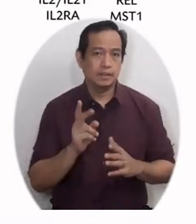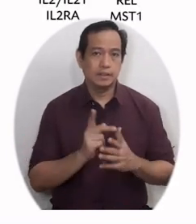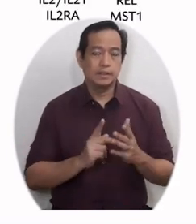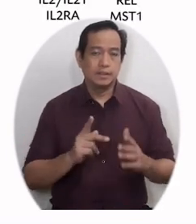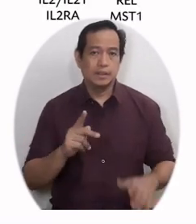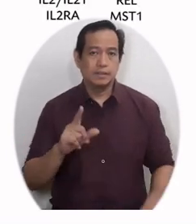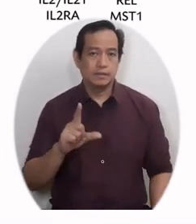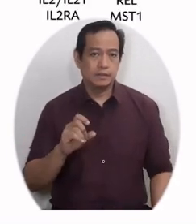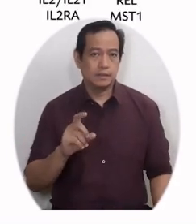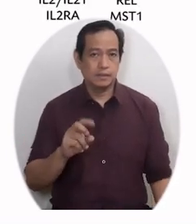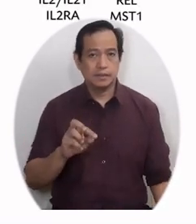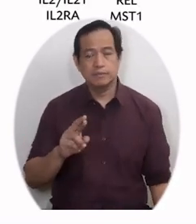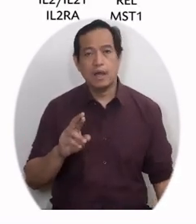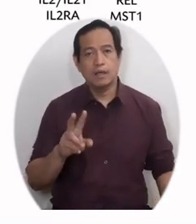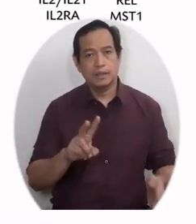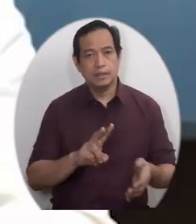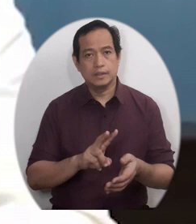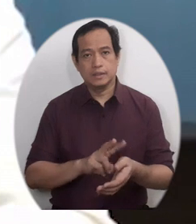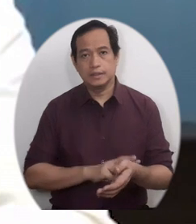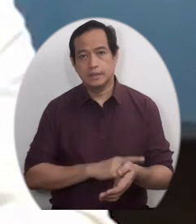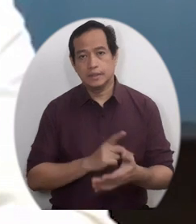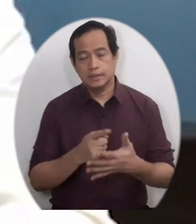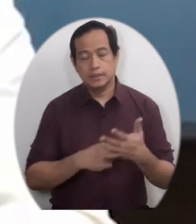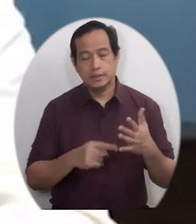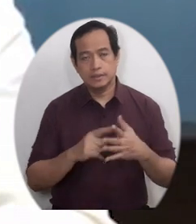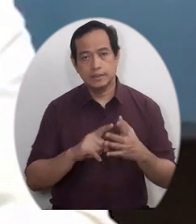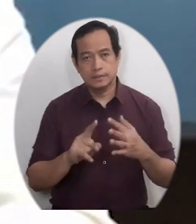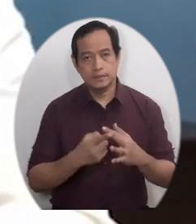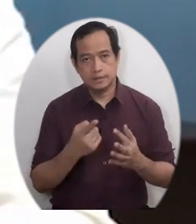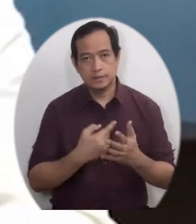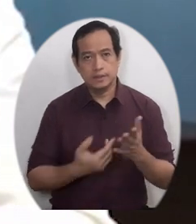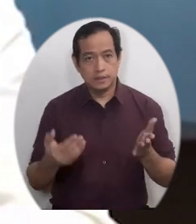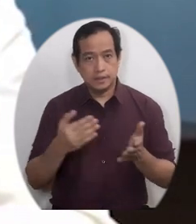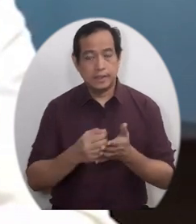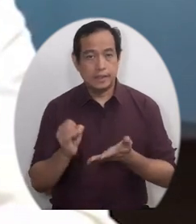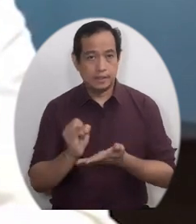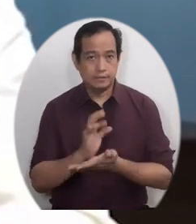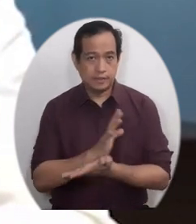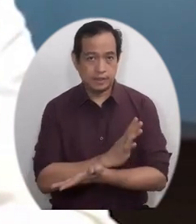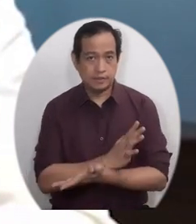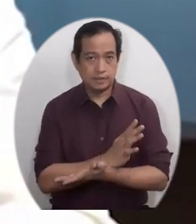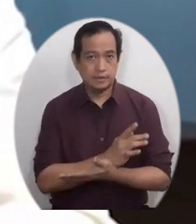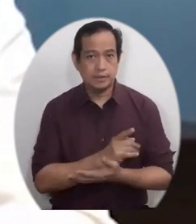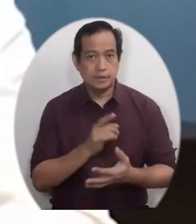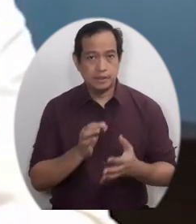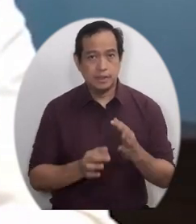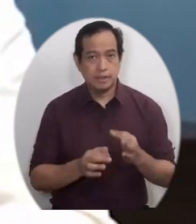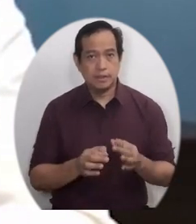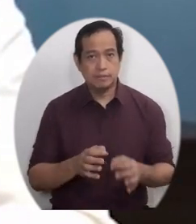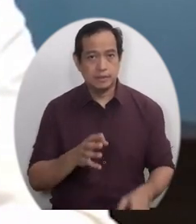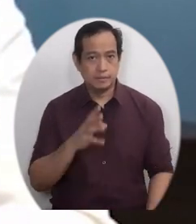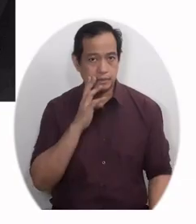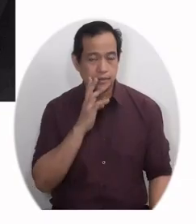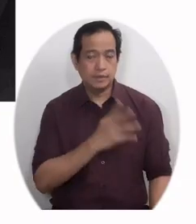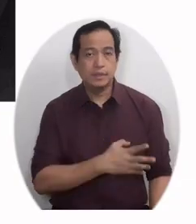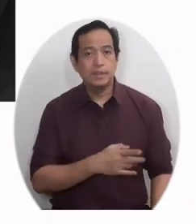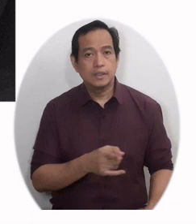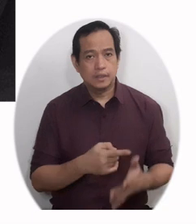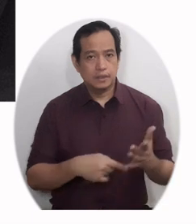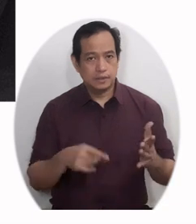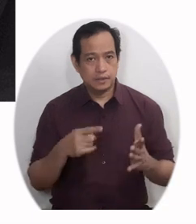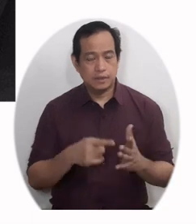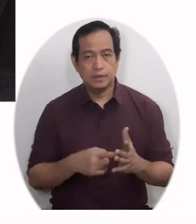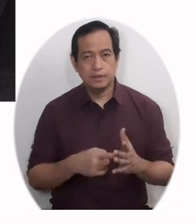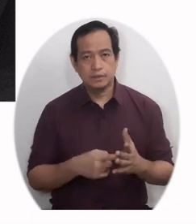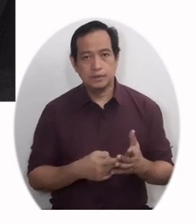atay, no? Na pwedeng pagmulan ng paulit-ulit na infeksyon, at pag ito ay napabayaan, ay kadalasan ay